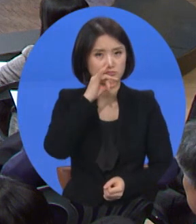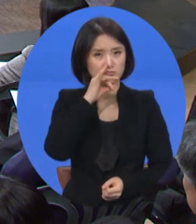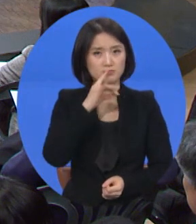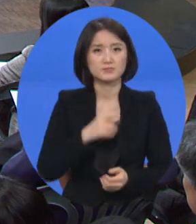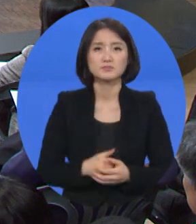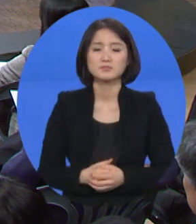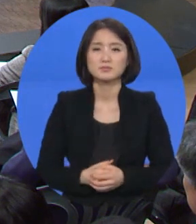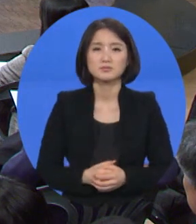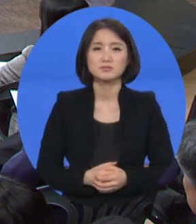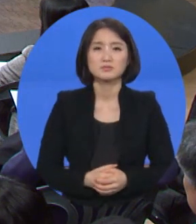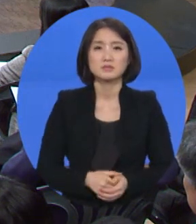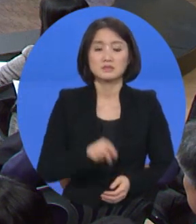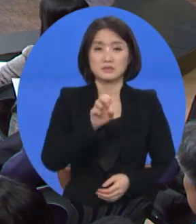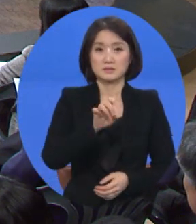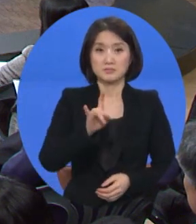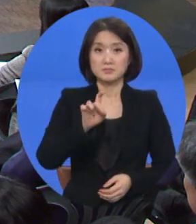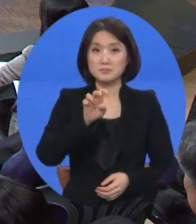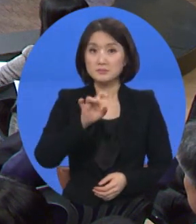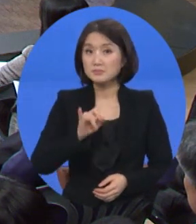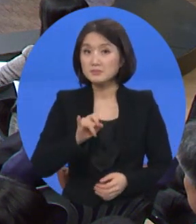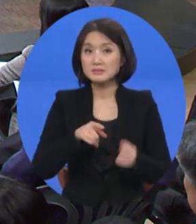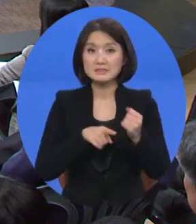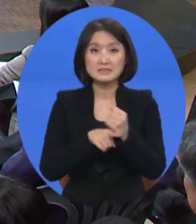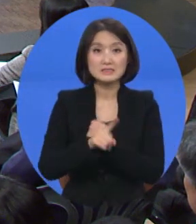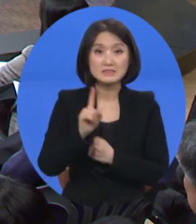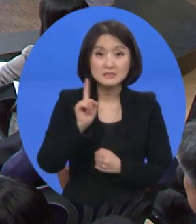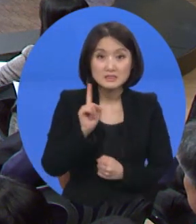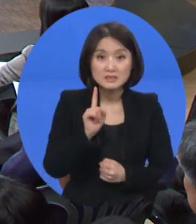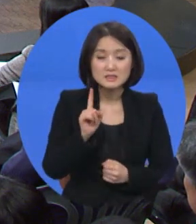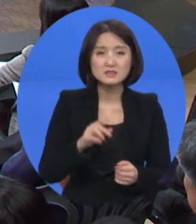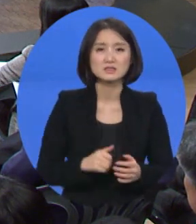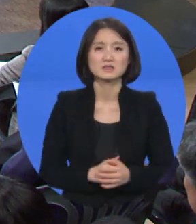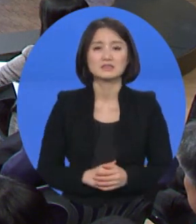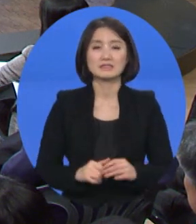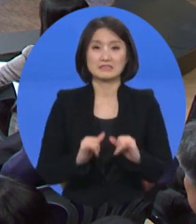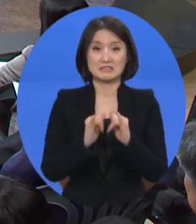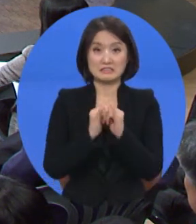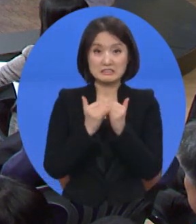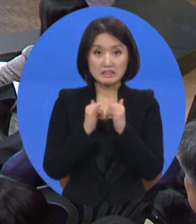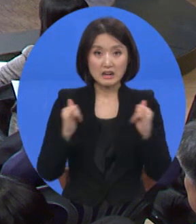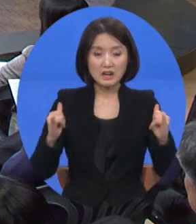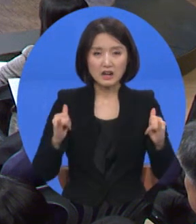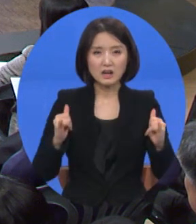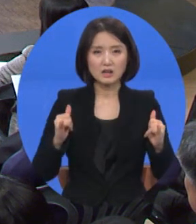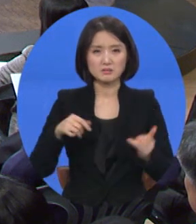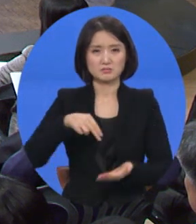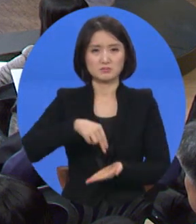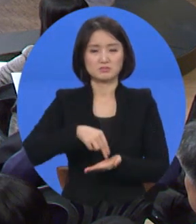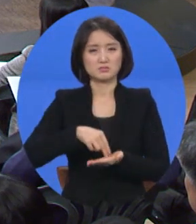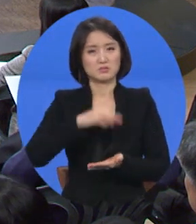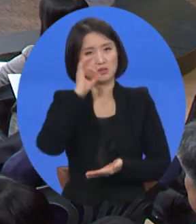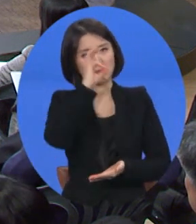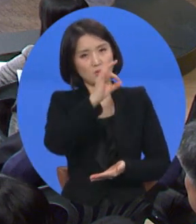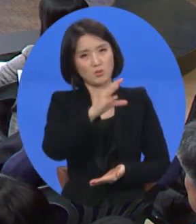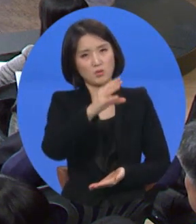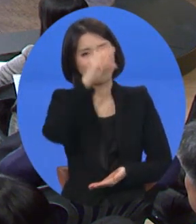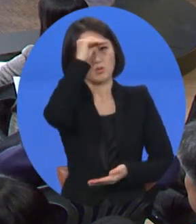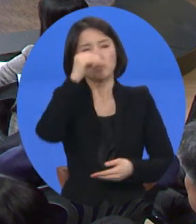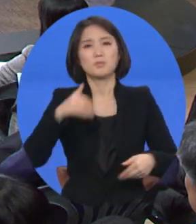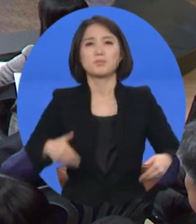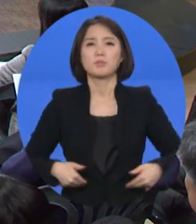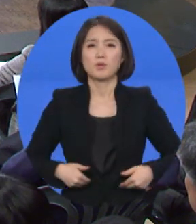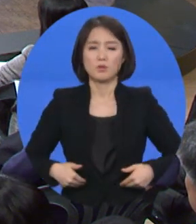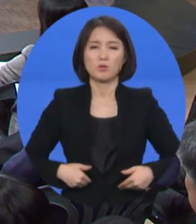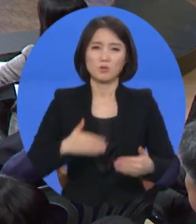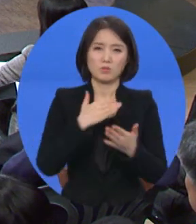의미는 여러분 놀라지 마십시오 인간이 본받아야 할 다섯가지 덕을 가지고 있는 존재란 생각을 하고